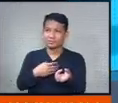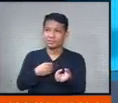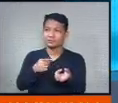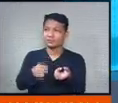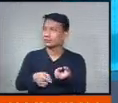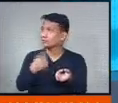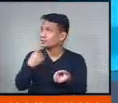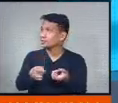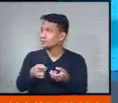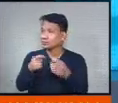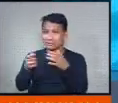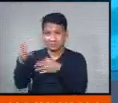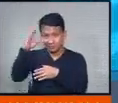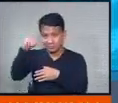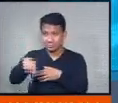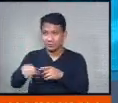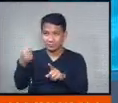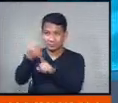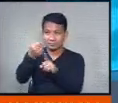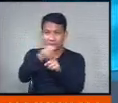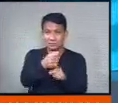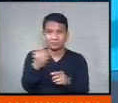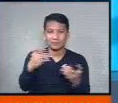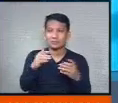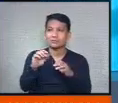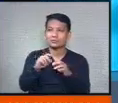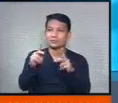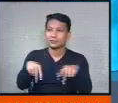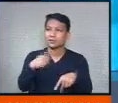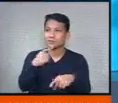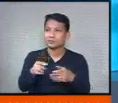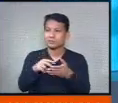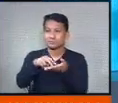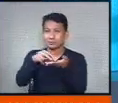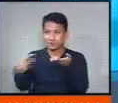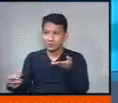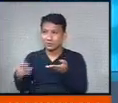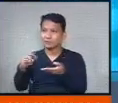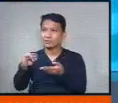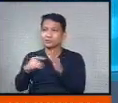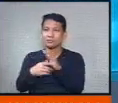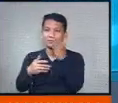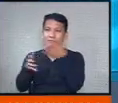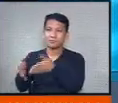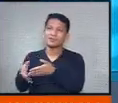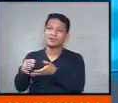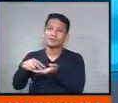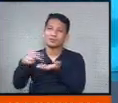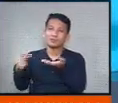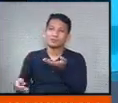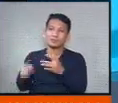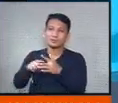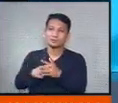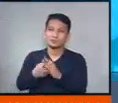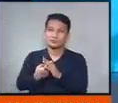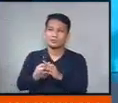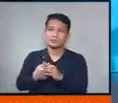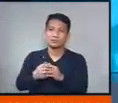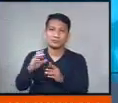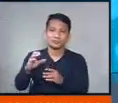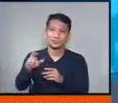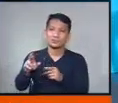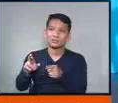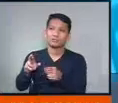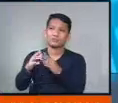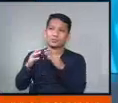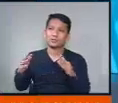Kaya pinagtulungan siya ng bugbugin ng ibang mga tao. Muntik pa siyang mahulog sa terrace dahil dyan. Nagsimula raw ang sunog sa banyo ng